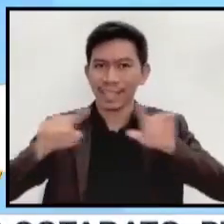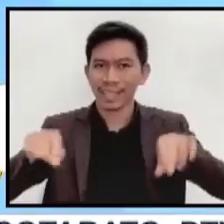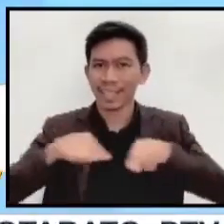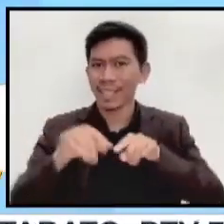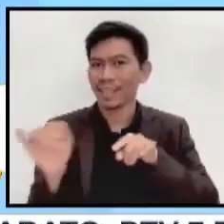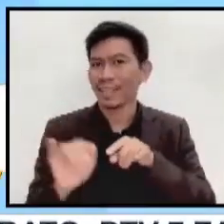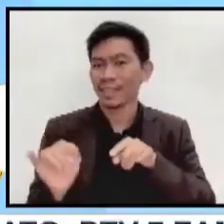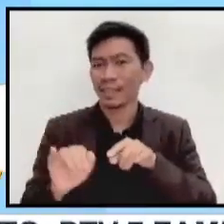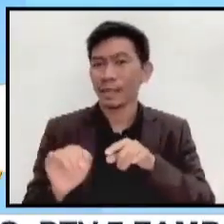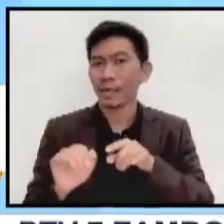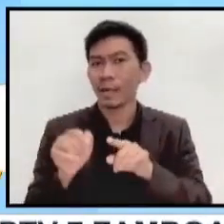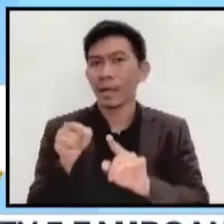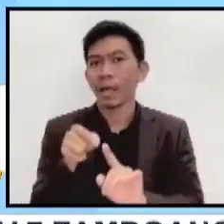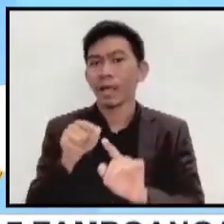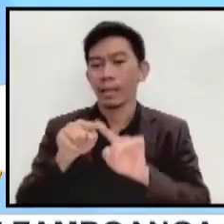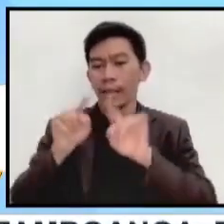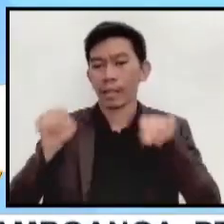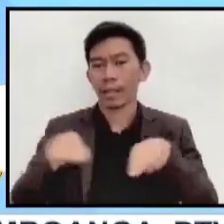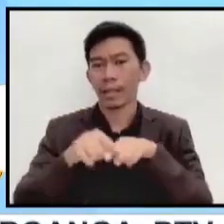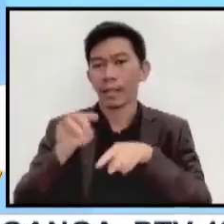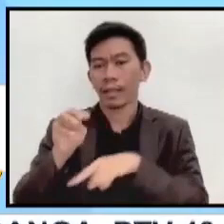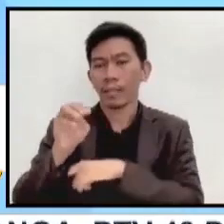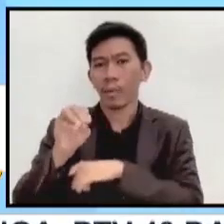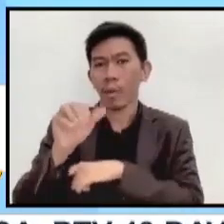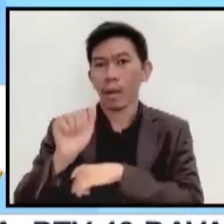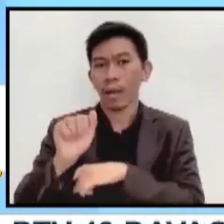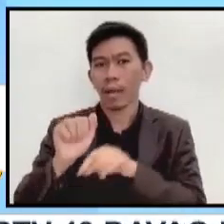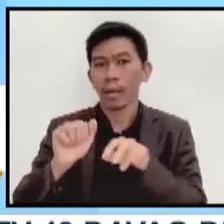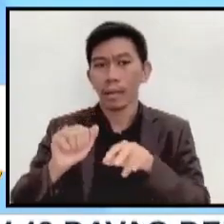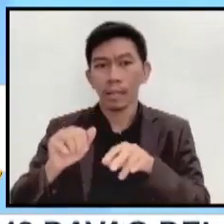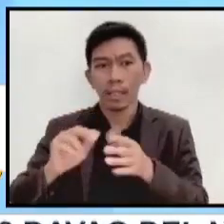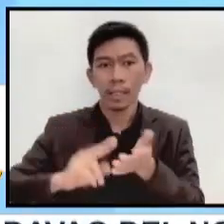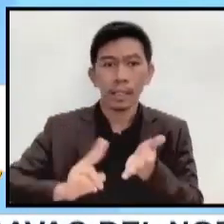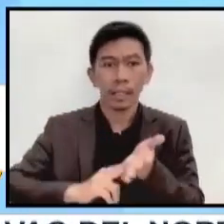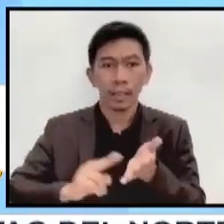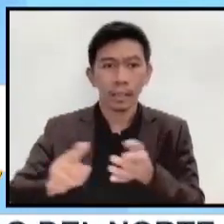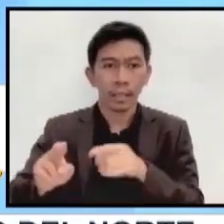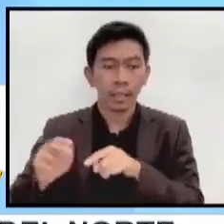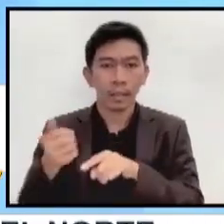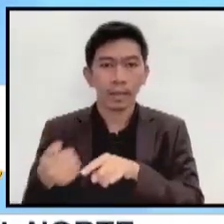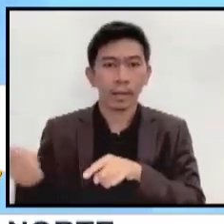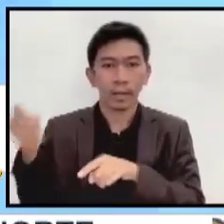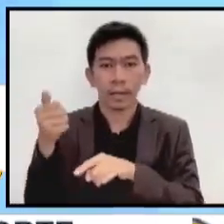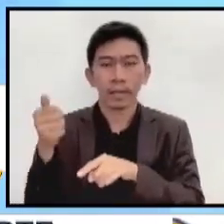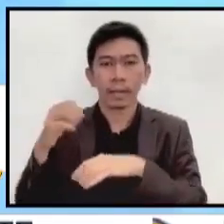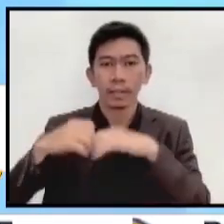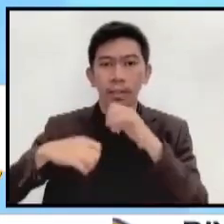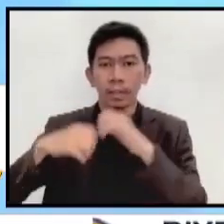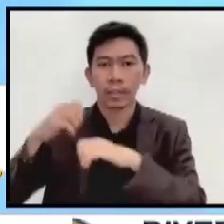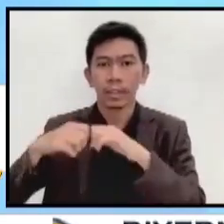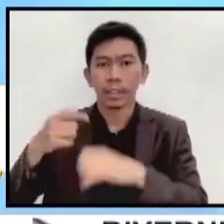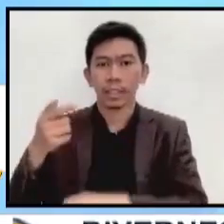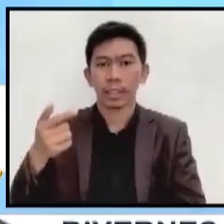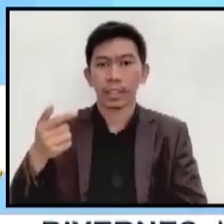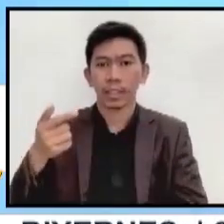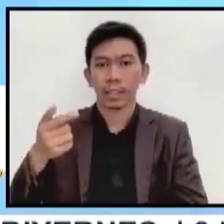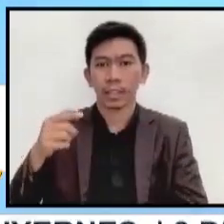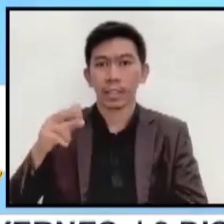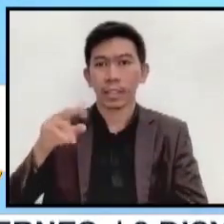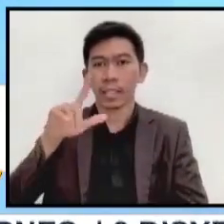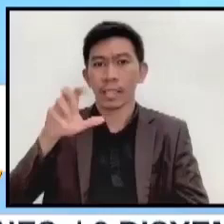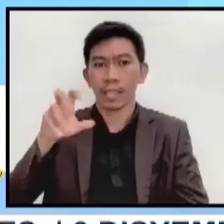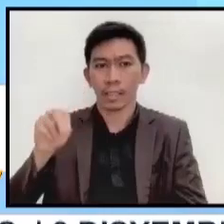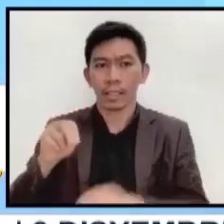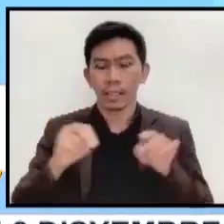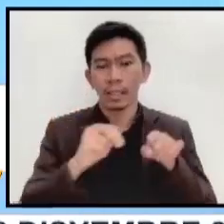Ang naturang Memorandum of Agreement ay nilagdaan ni na NIA Acting Administrator Engineer Eduardo Eddie Guillen at Cavite Governor John Vic Rimulya.